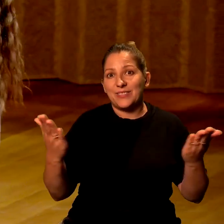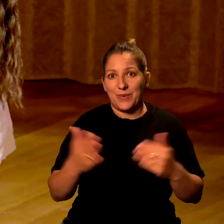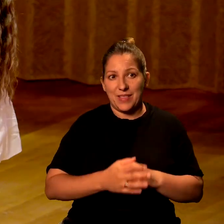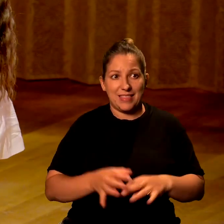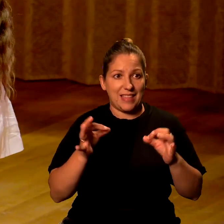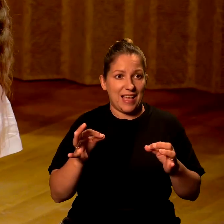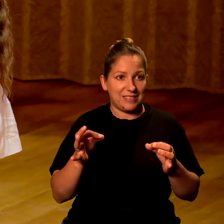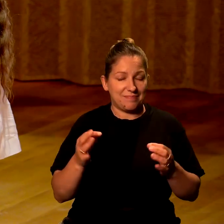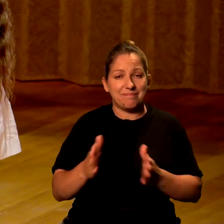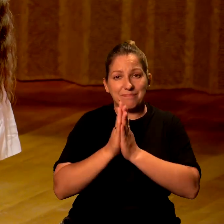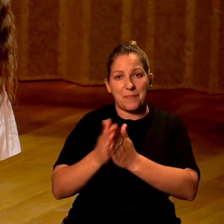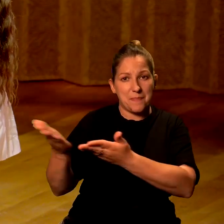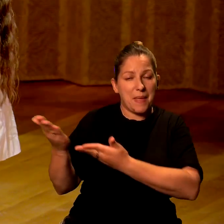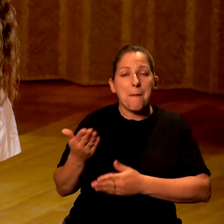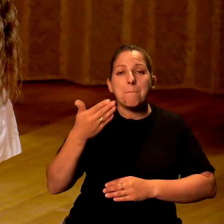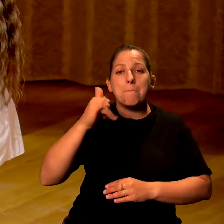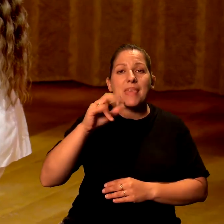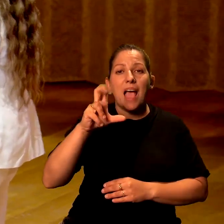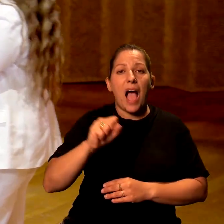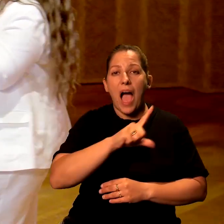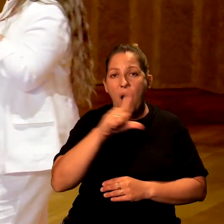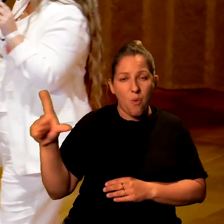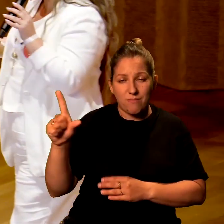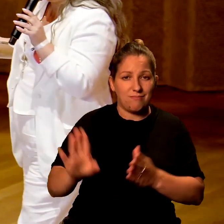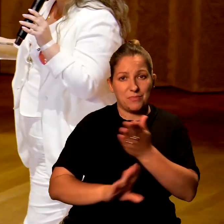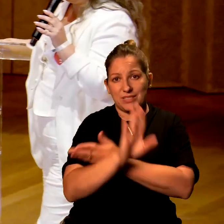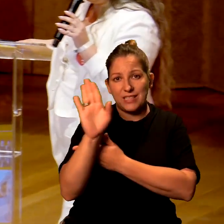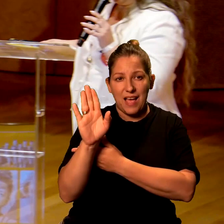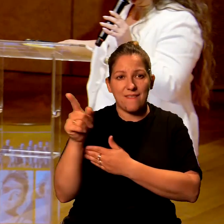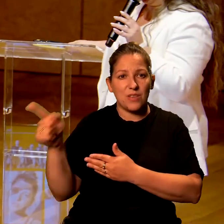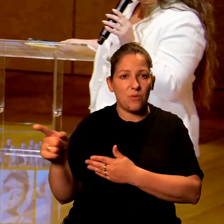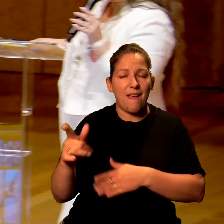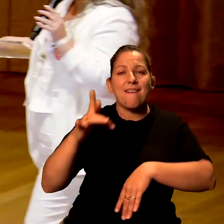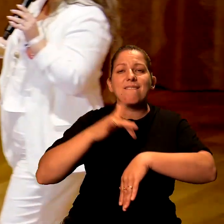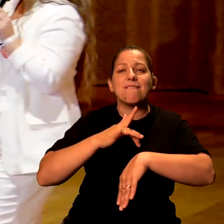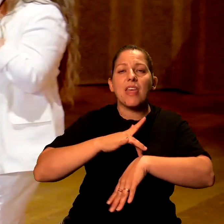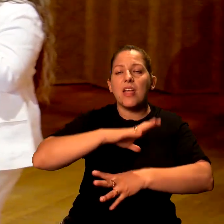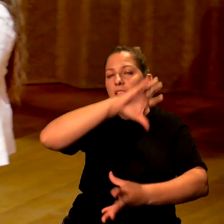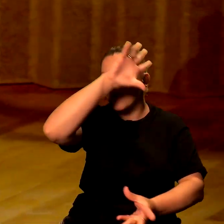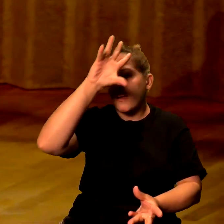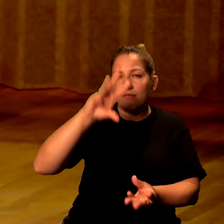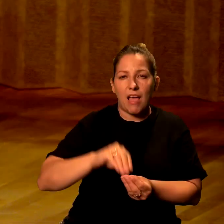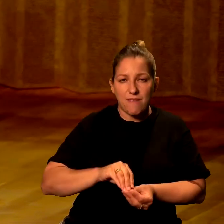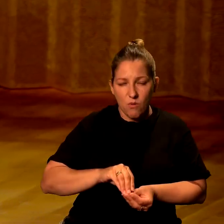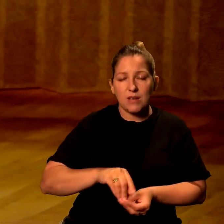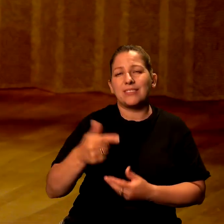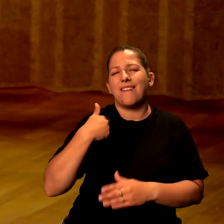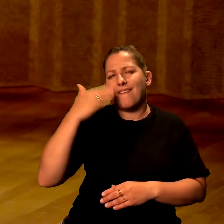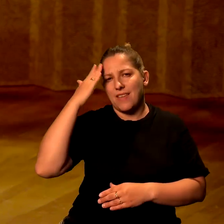teraz poprosić Michała, aby Michał przedstawił Państwu wyniki tejże ewaluacji, bo wiem, że